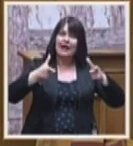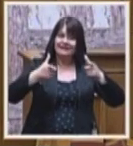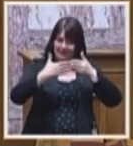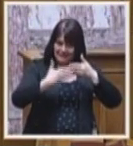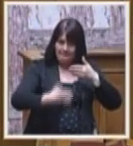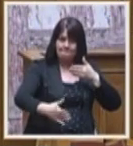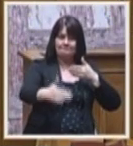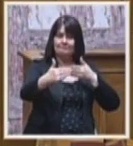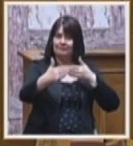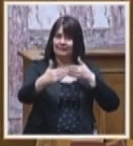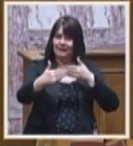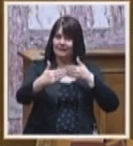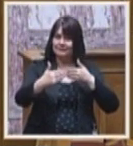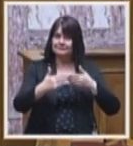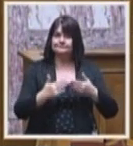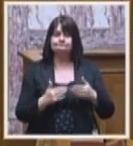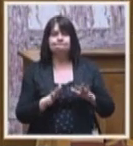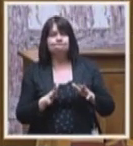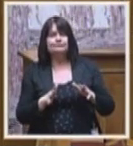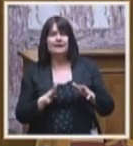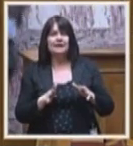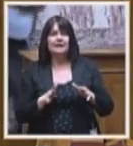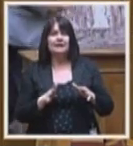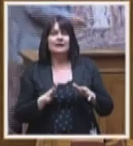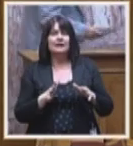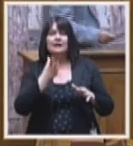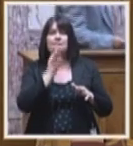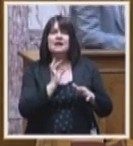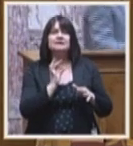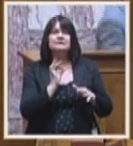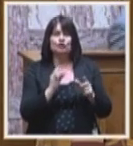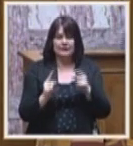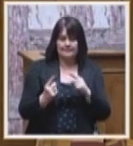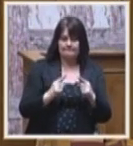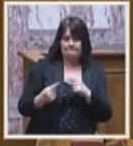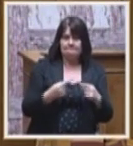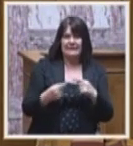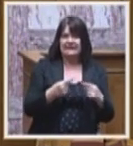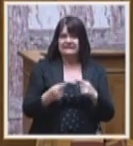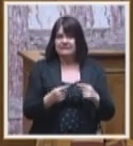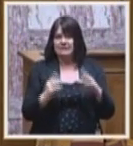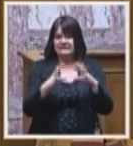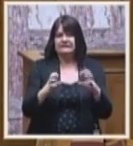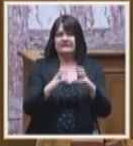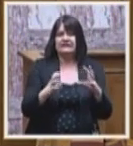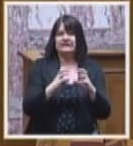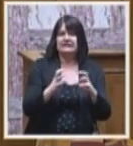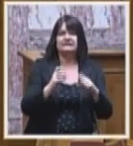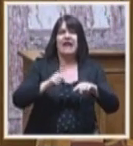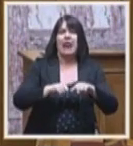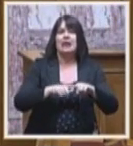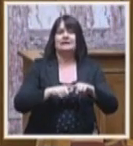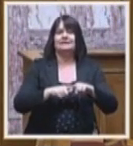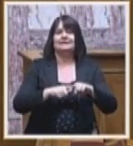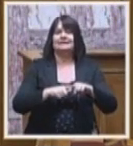μεταπολίτευση υπέβοσκε ακόμα μια έμφυλιο πολεμική πόλωση. Πόλωση που